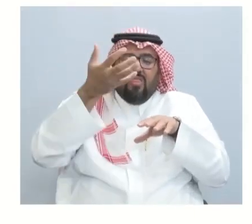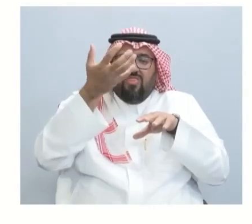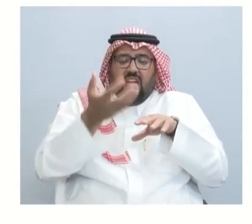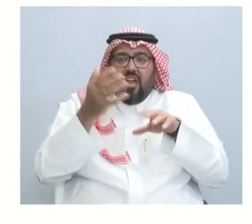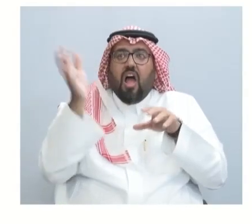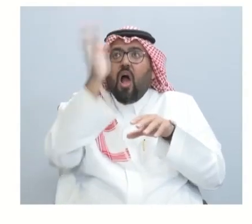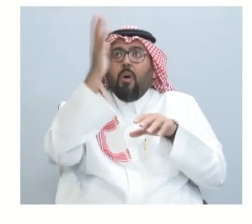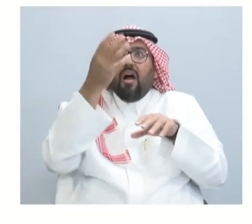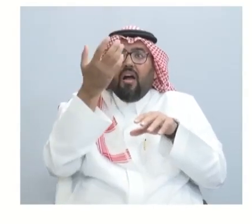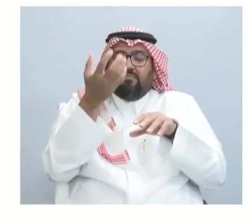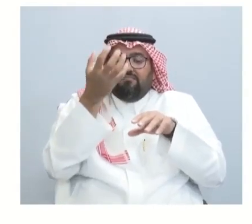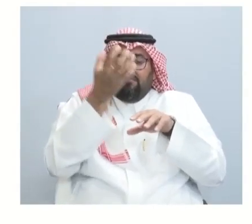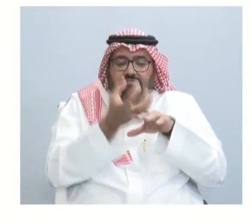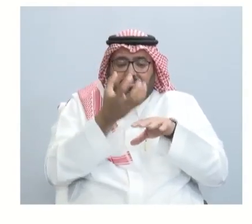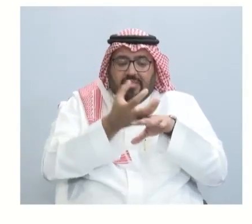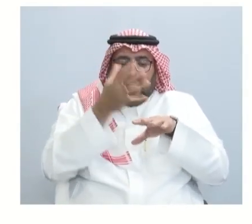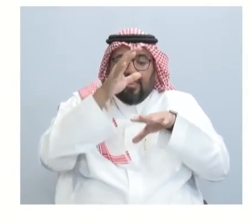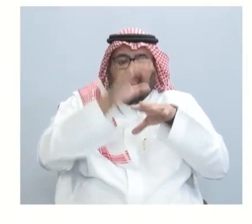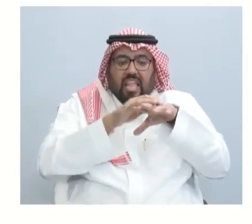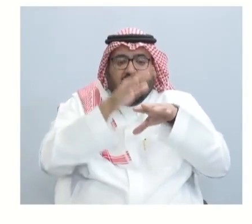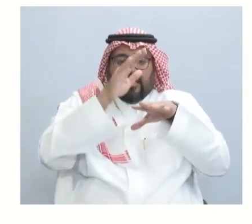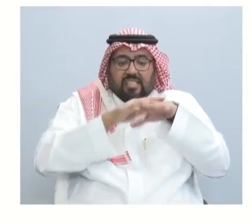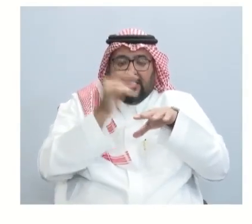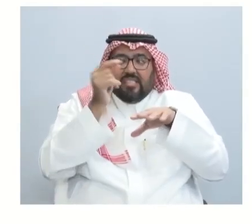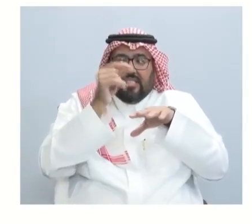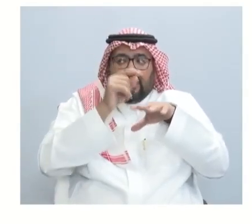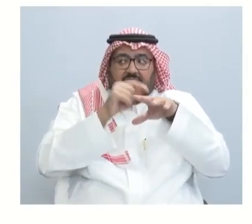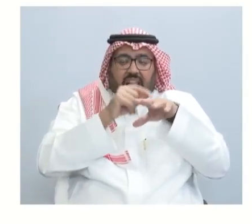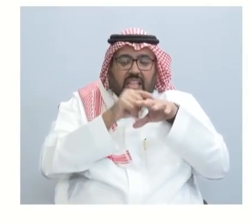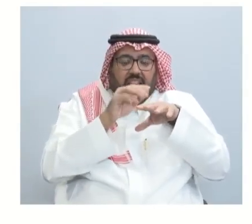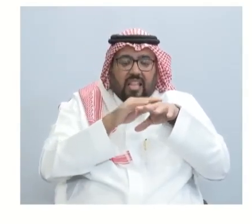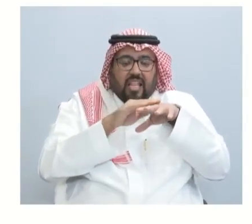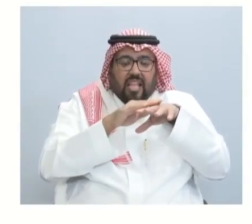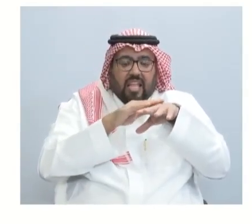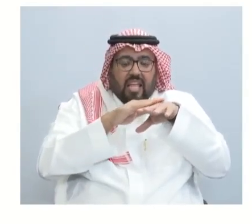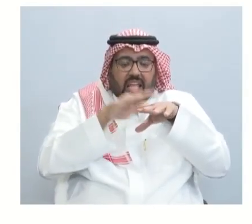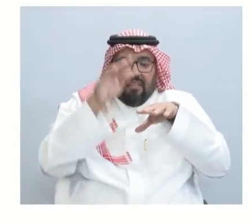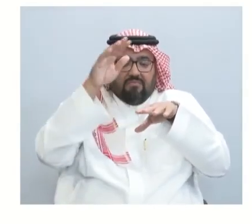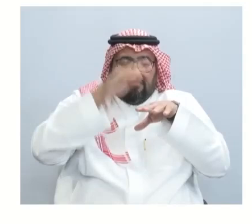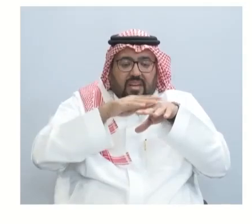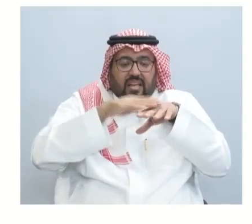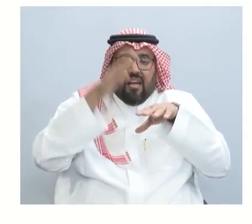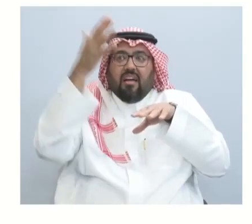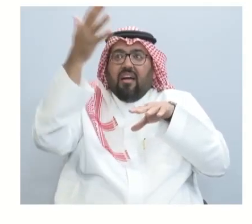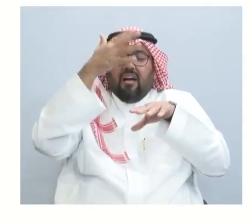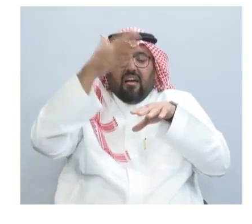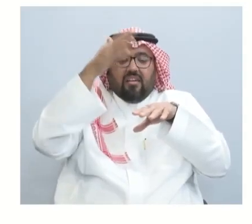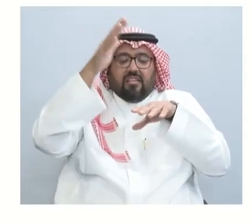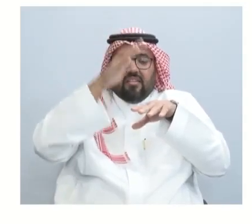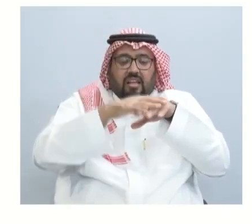لذلك سوف تترسب دقائق الغبار على سطح هذه السياره كما